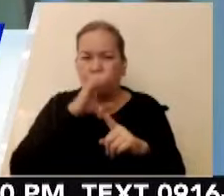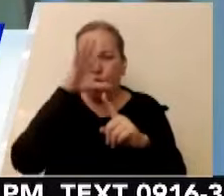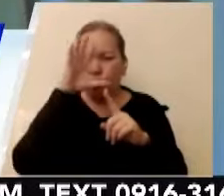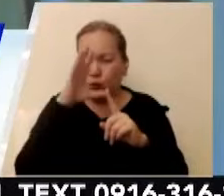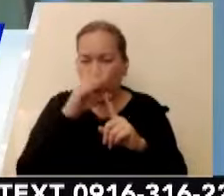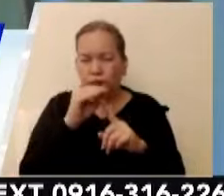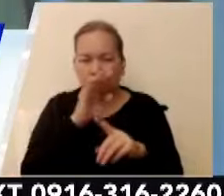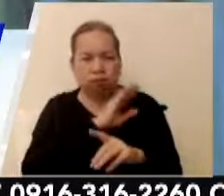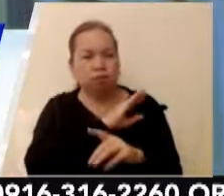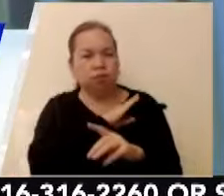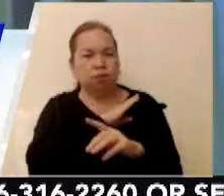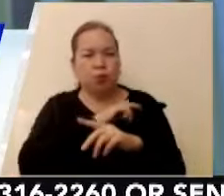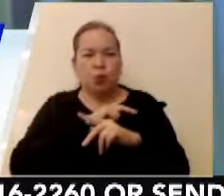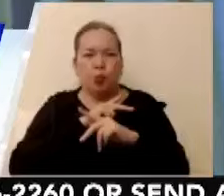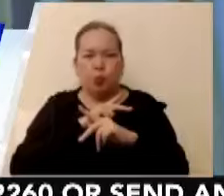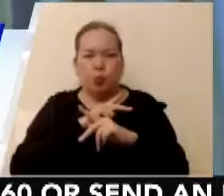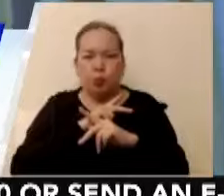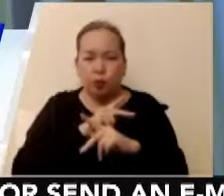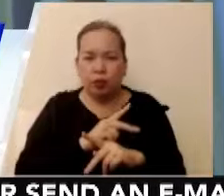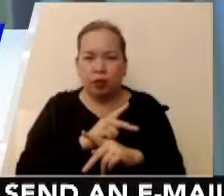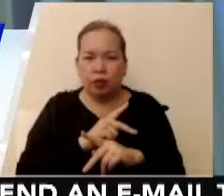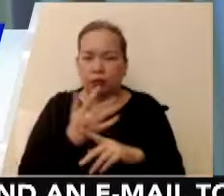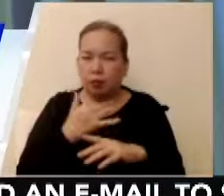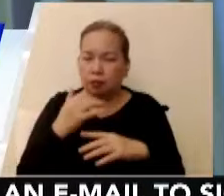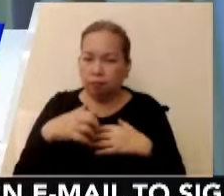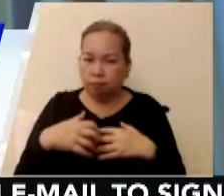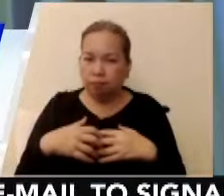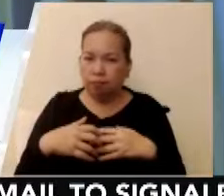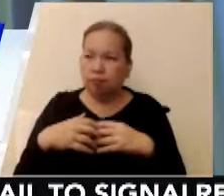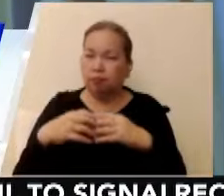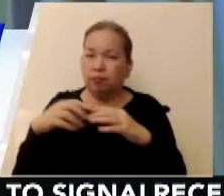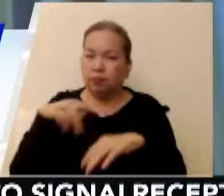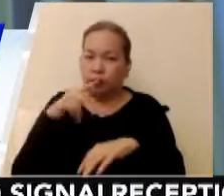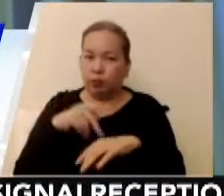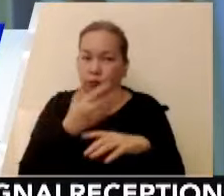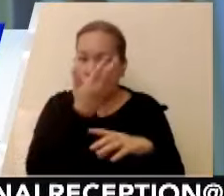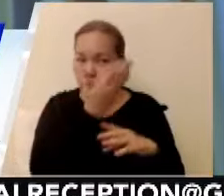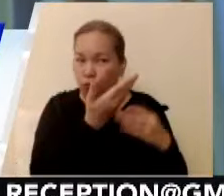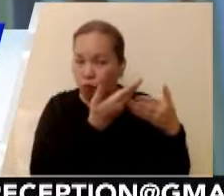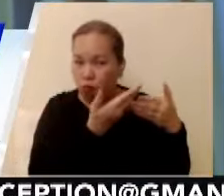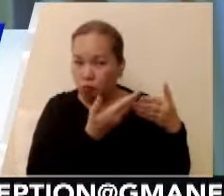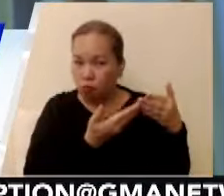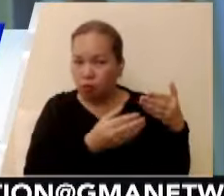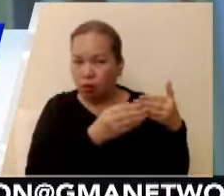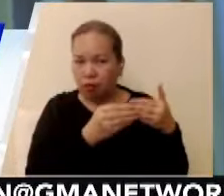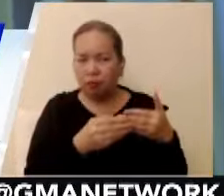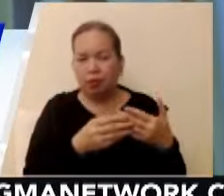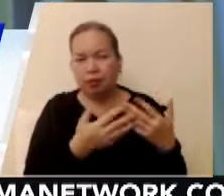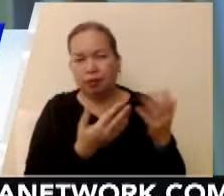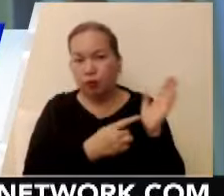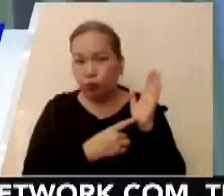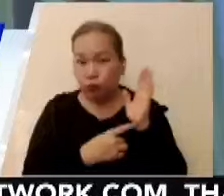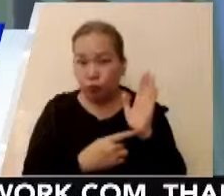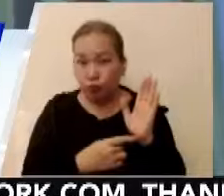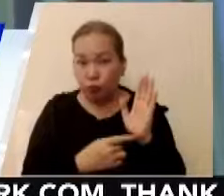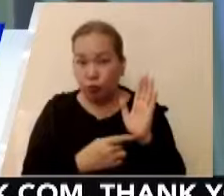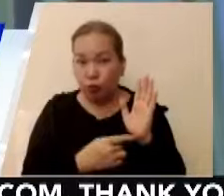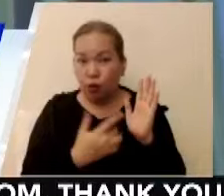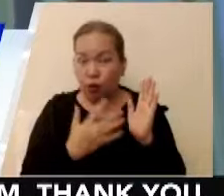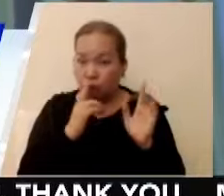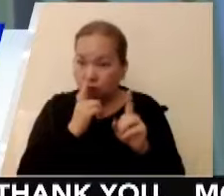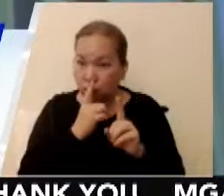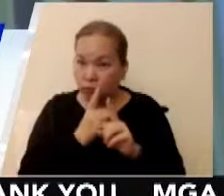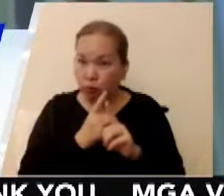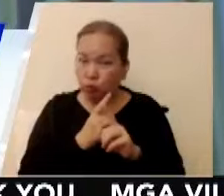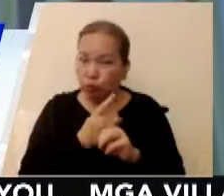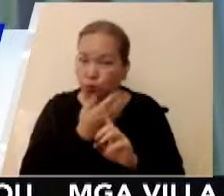importantly, a nation builder. Kung meron kang mga ganitong guiding principles, exemplified and brought to life literally by a person, in